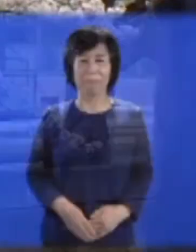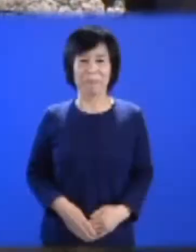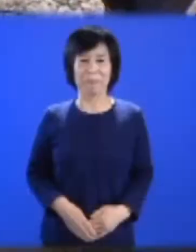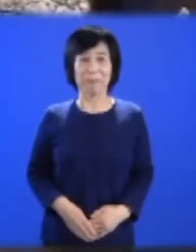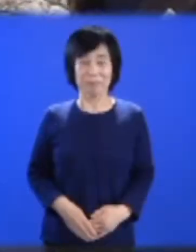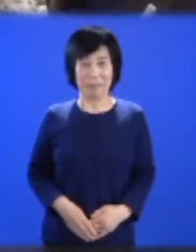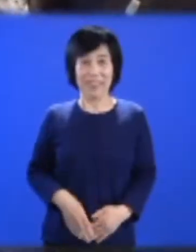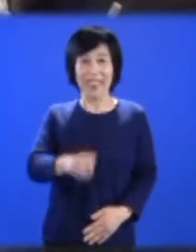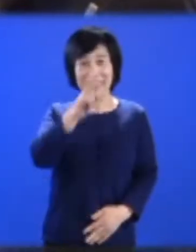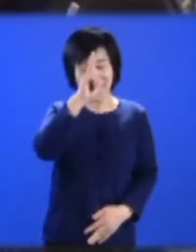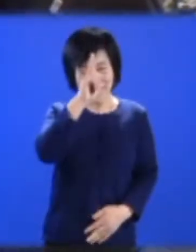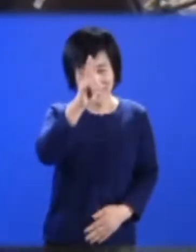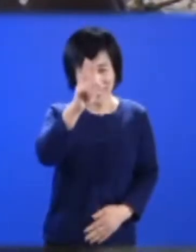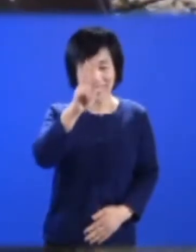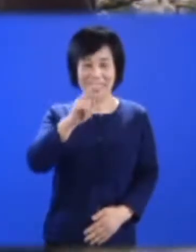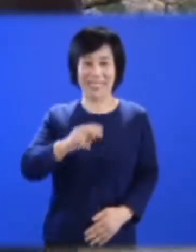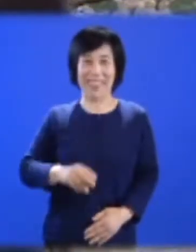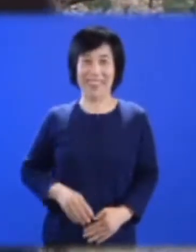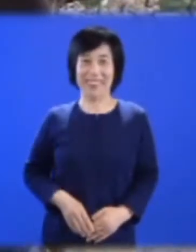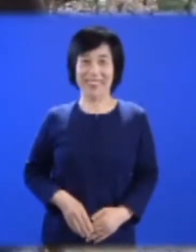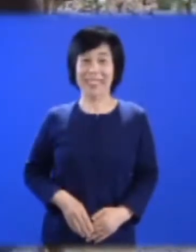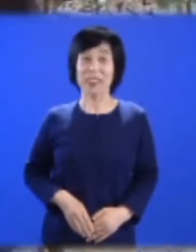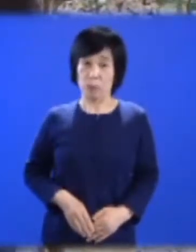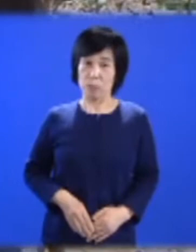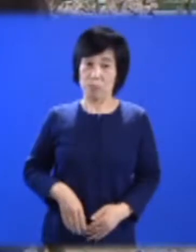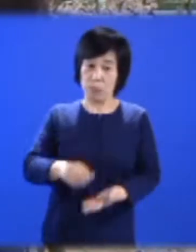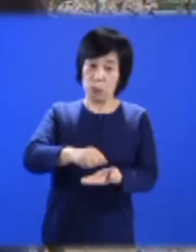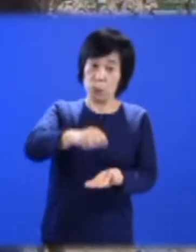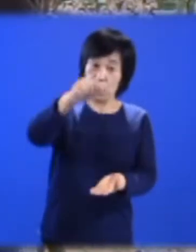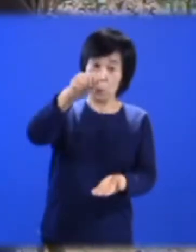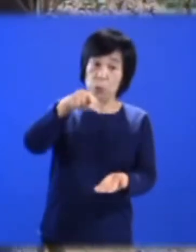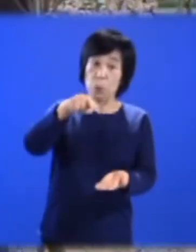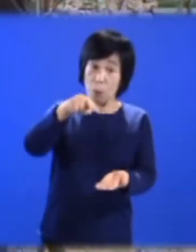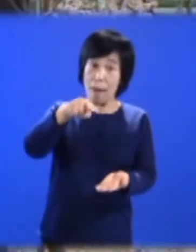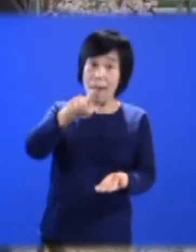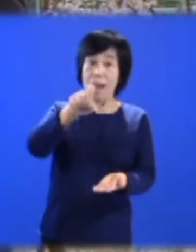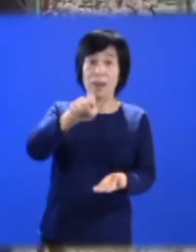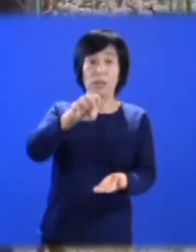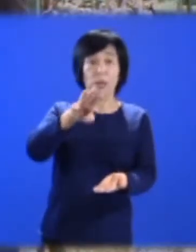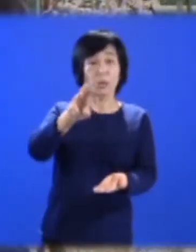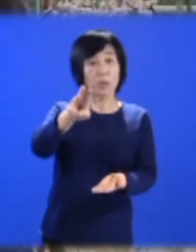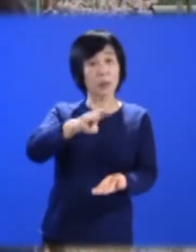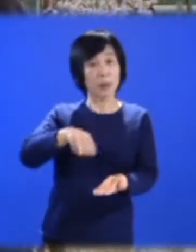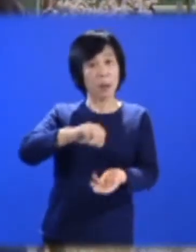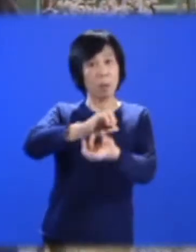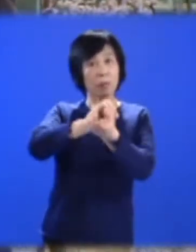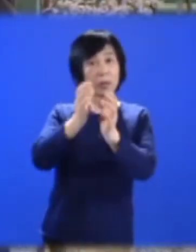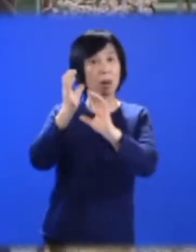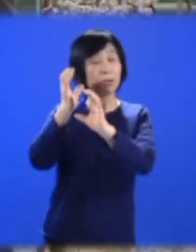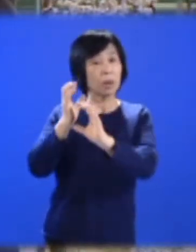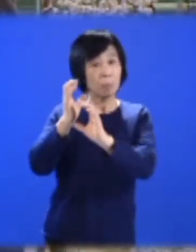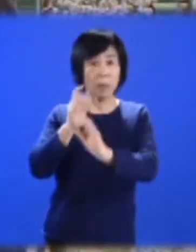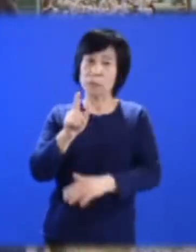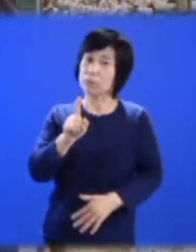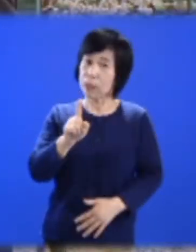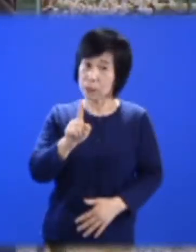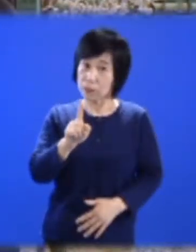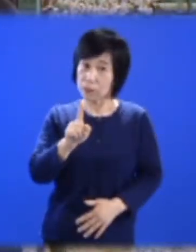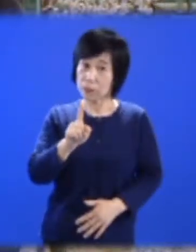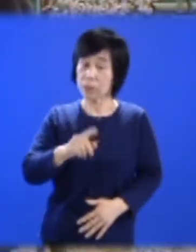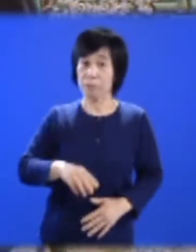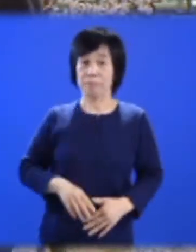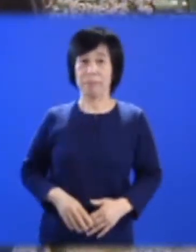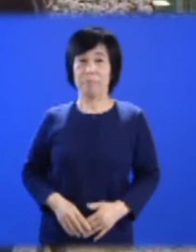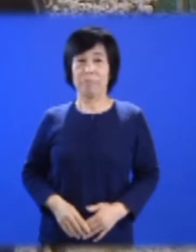こんにちは。 こんにちは。あの、ちょうちんに書いてある十四川桜祭りについて教えてほしいんですけ